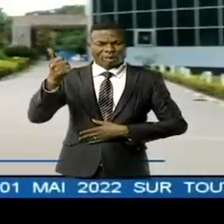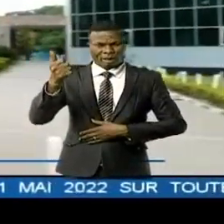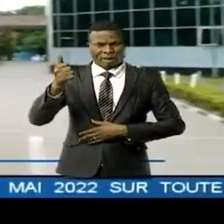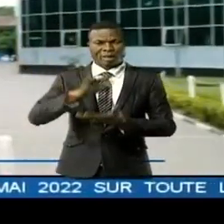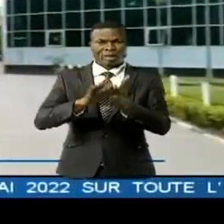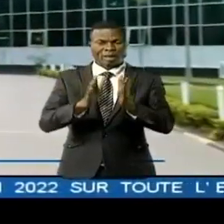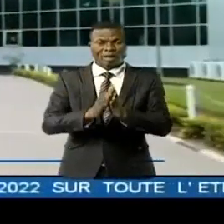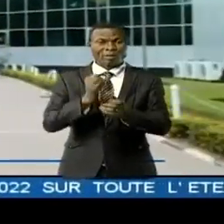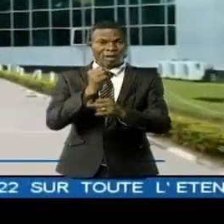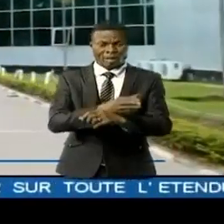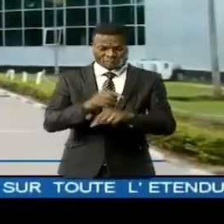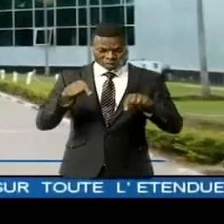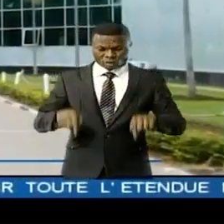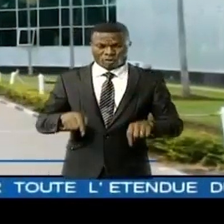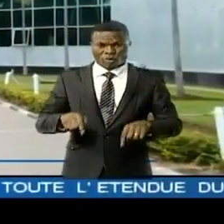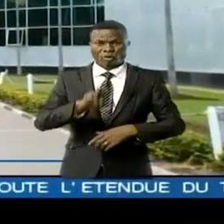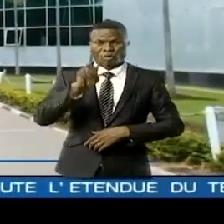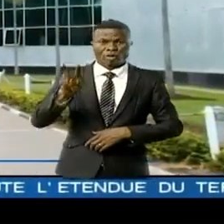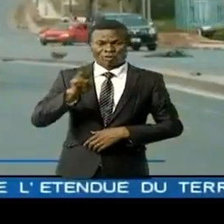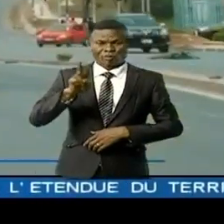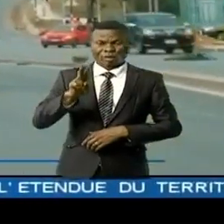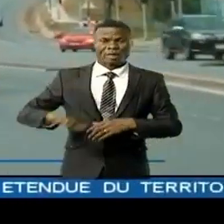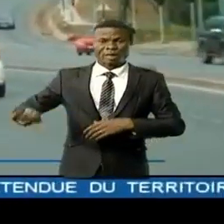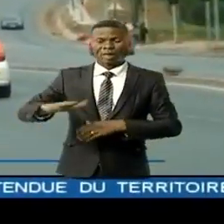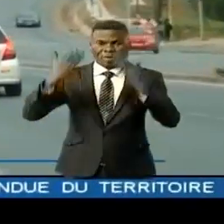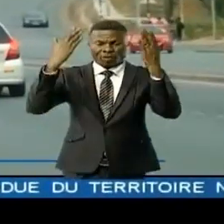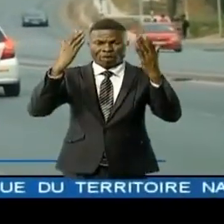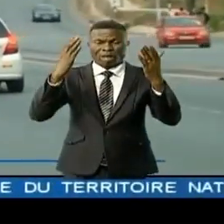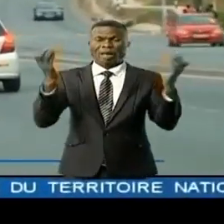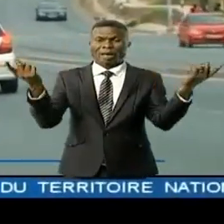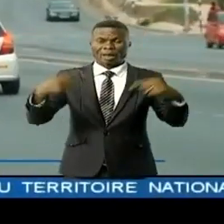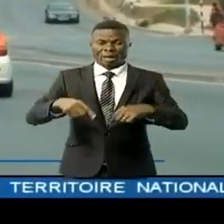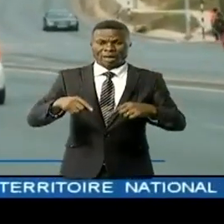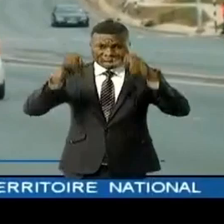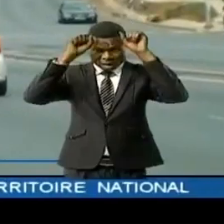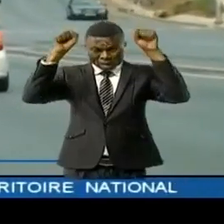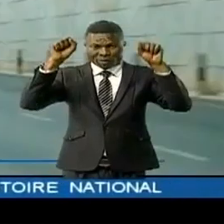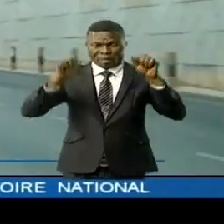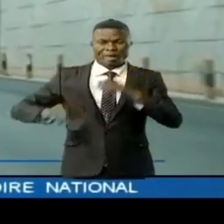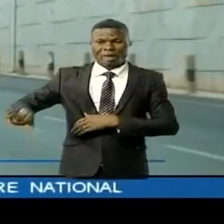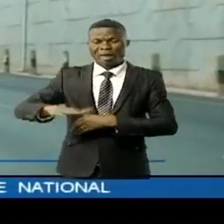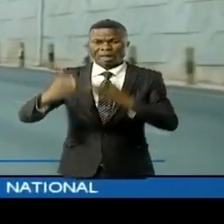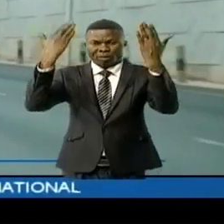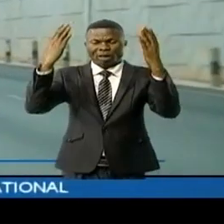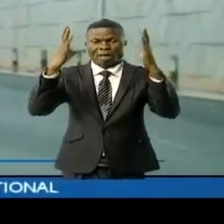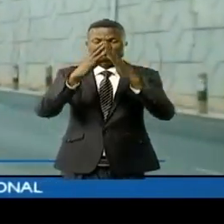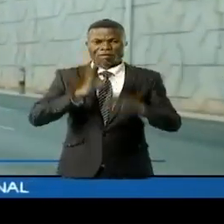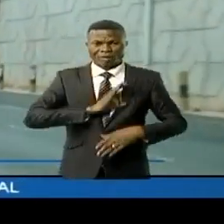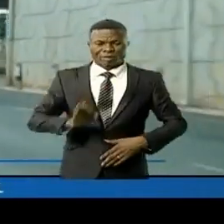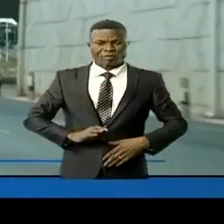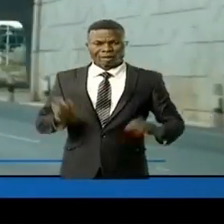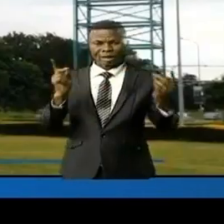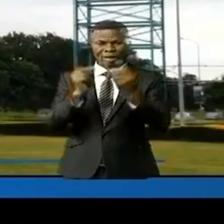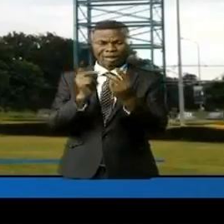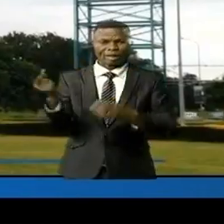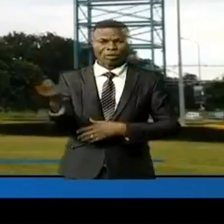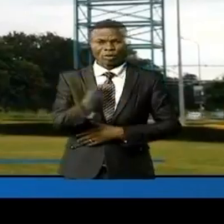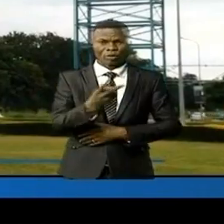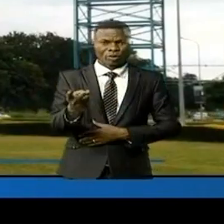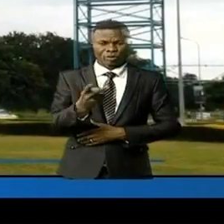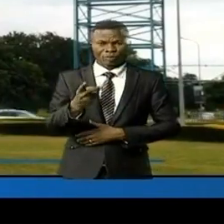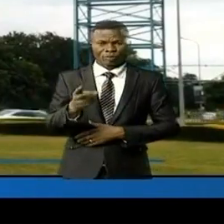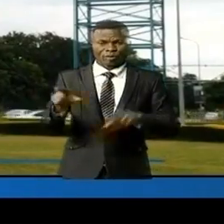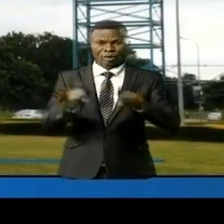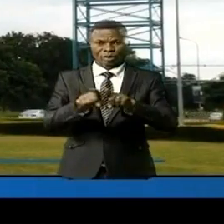ce vendredi à Lusaka lors d'un tête-à-tête entre Ishilema Akainde et Félix-Antoine Tshisekedi Tshilombo, tel